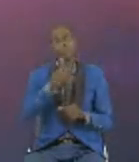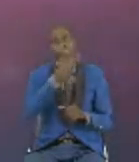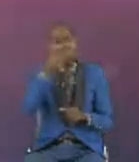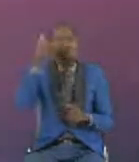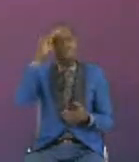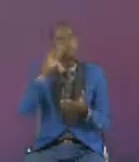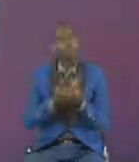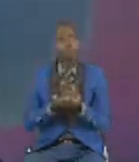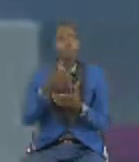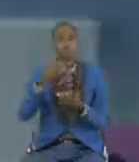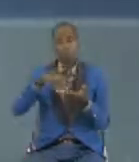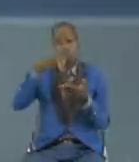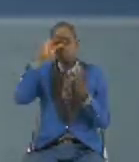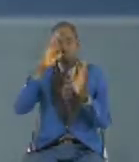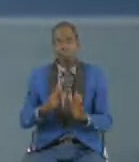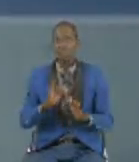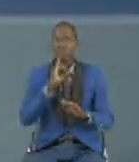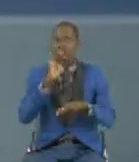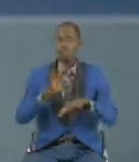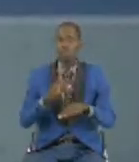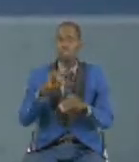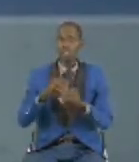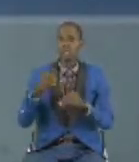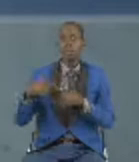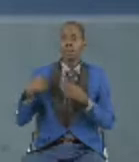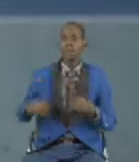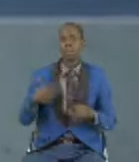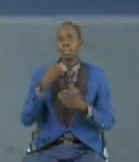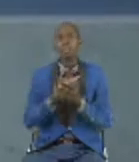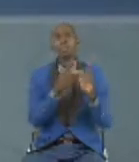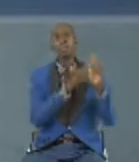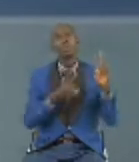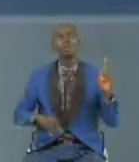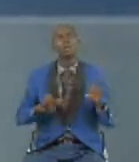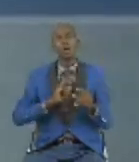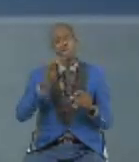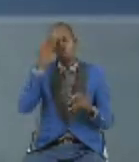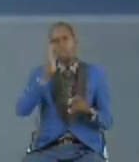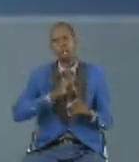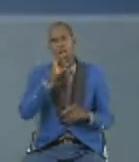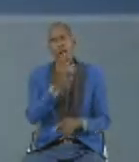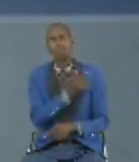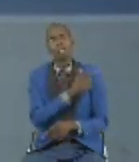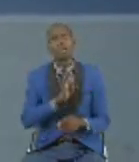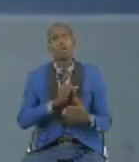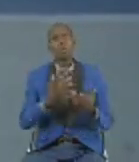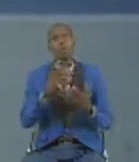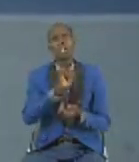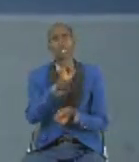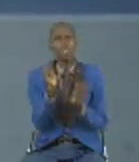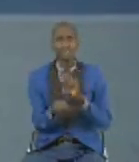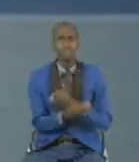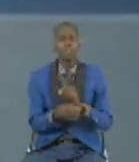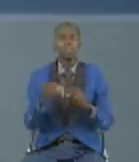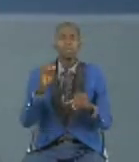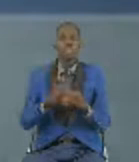mari. L'élève, l'étudiant, le cœur touché: Seigneur, je veux un changement.